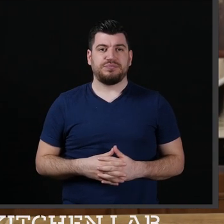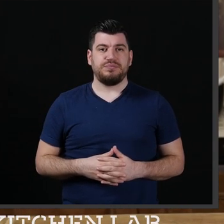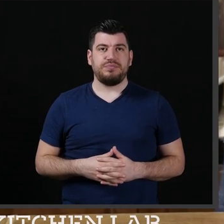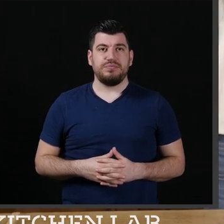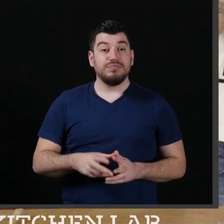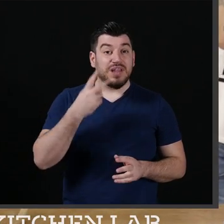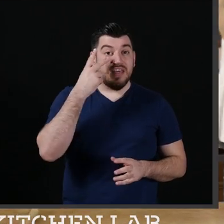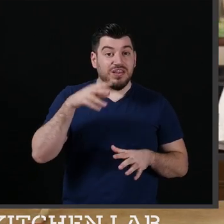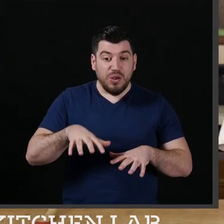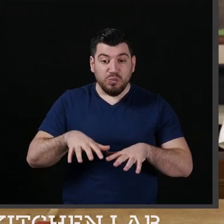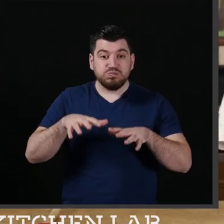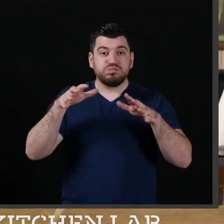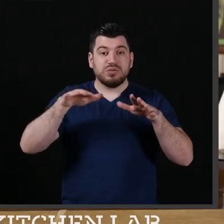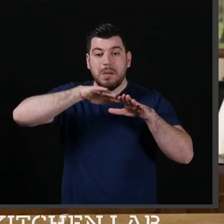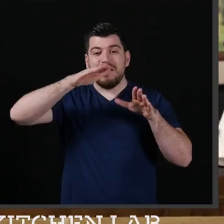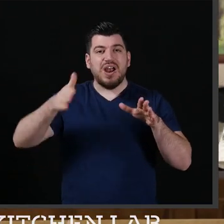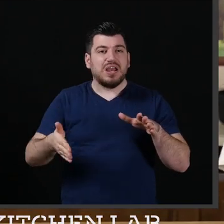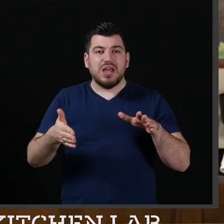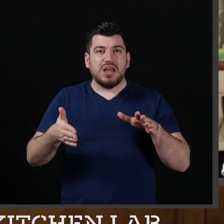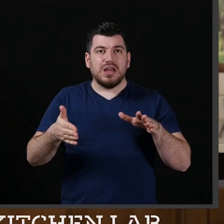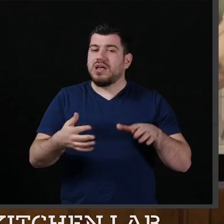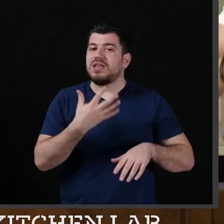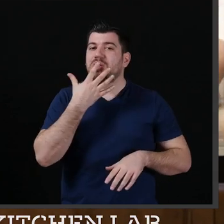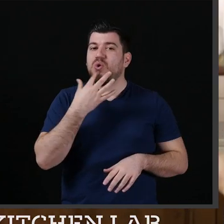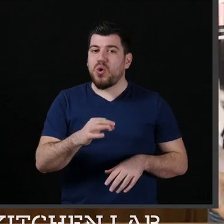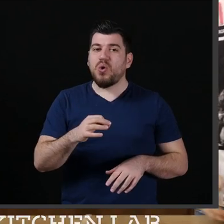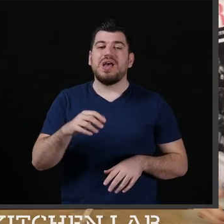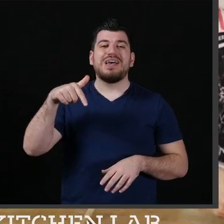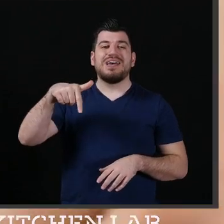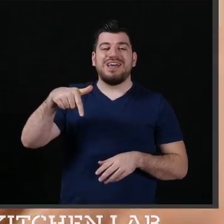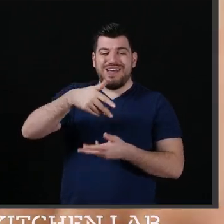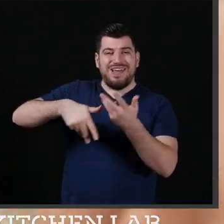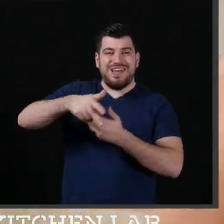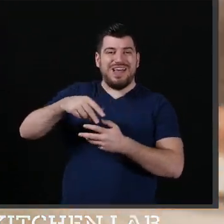Κοιτάξτε εδώ πως φούσκωσε με μεμβράνη. Σημαίνει πως η γκανάζ μου είναι έτοιμη.